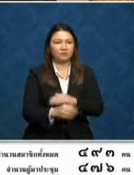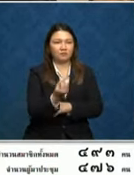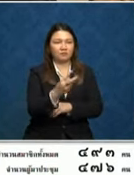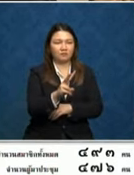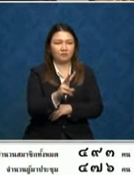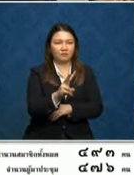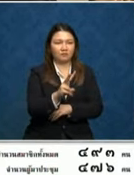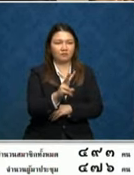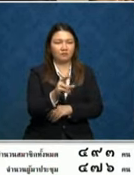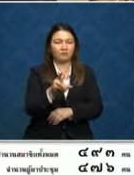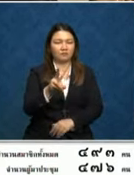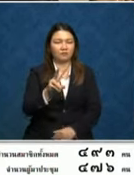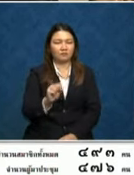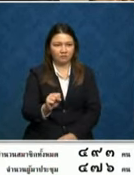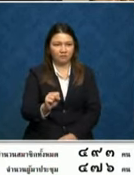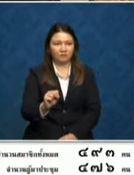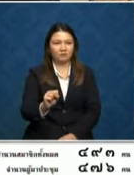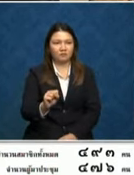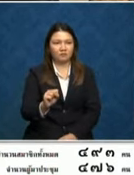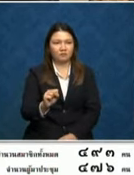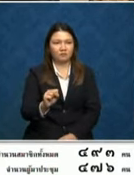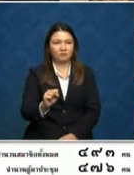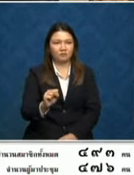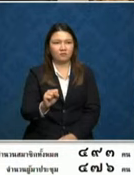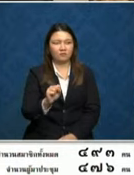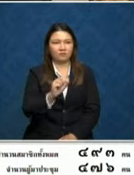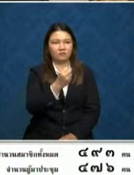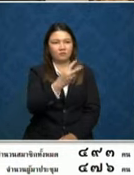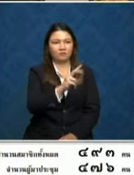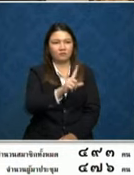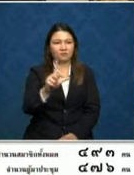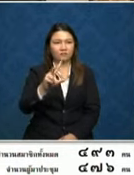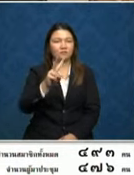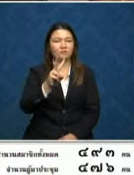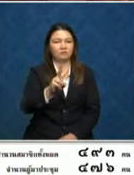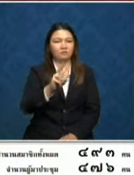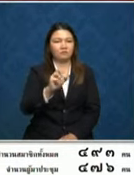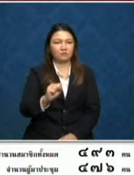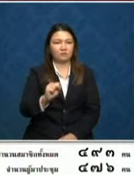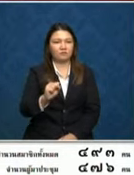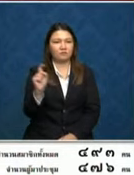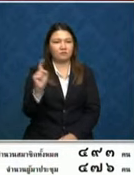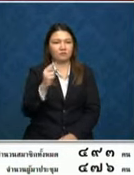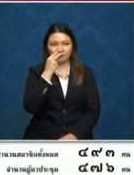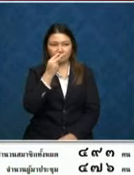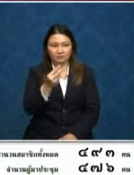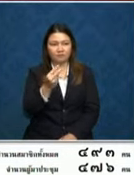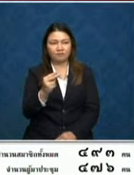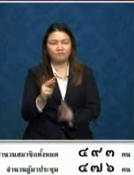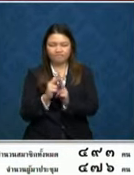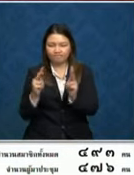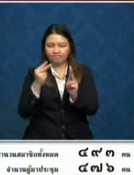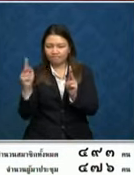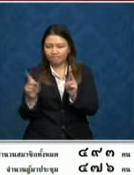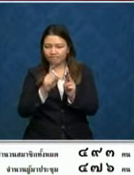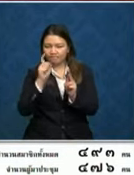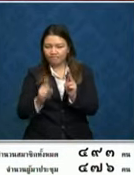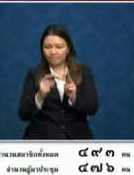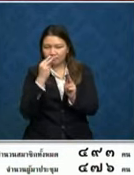ล้าน2แสนนะครับก็ในส่วนของที่ผมได้แปลยติไว้นะครับก็ประม